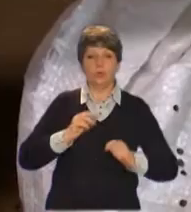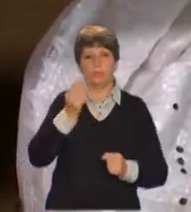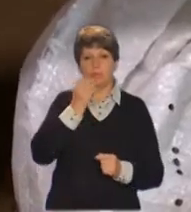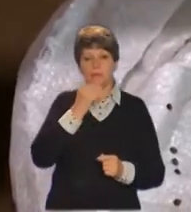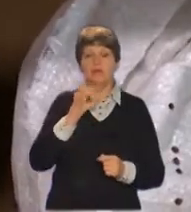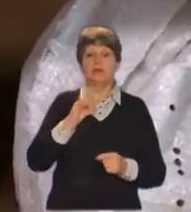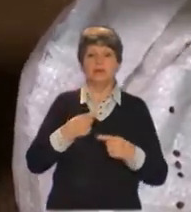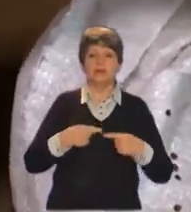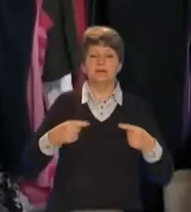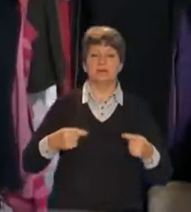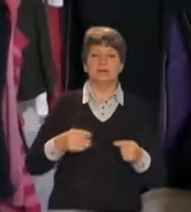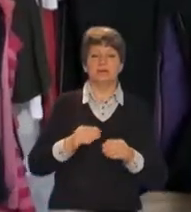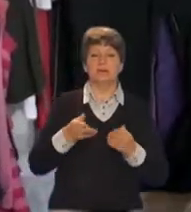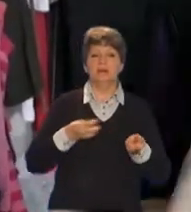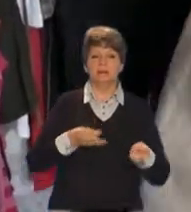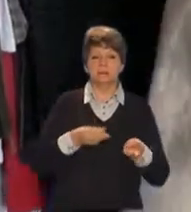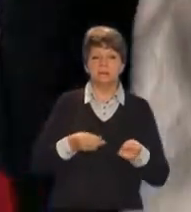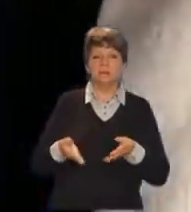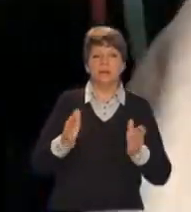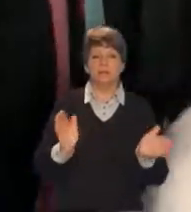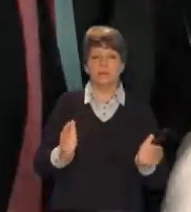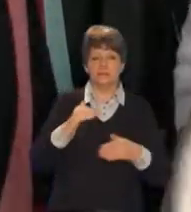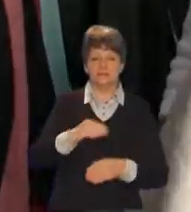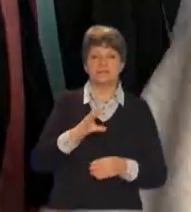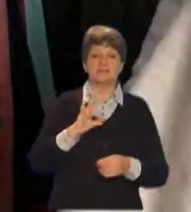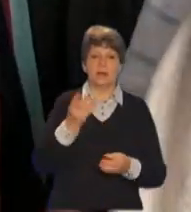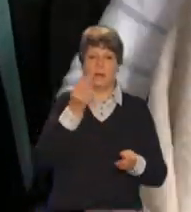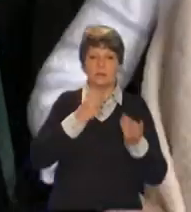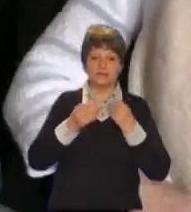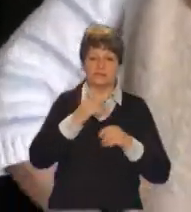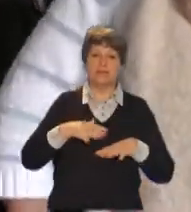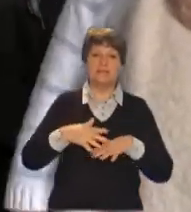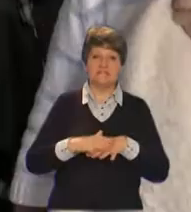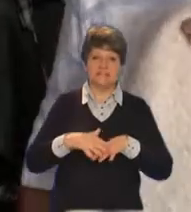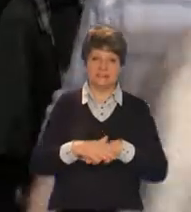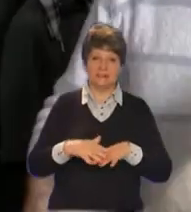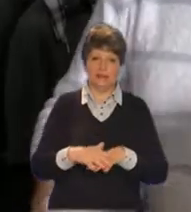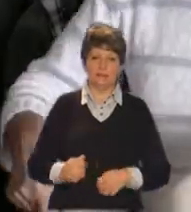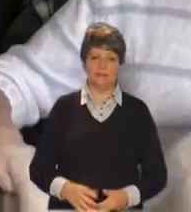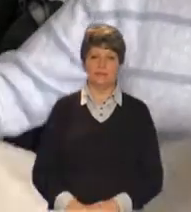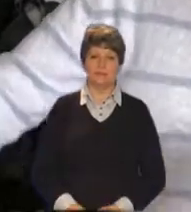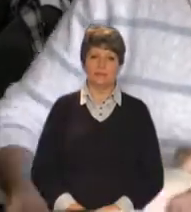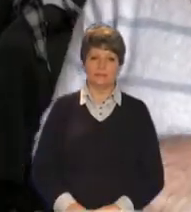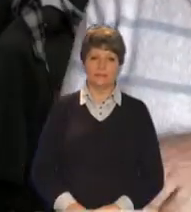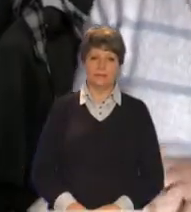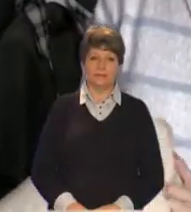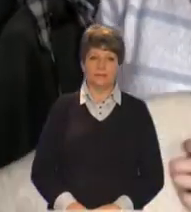і продукти, а й бензопили, буржуйки і маскувальні сітки. Яна Лимаренко, Максим Шевченко, Черкаська служба новин.